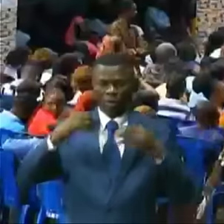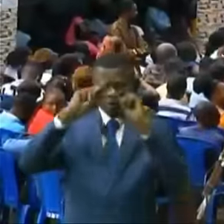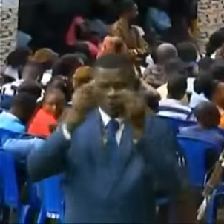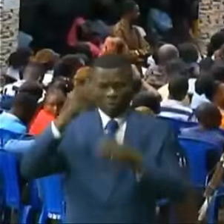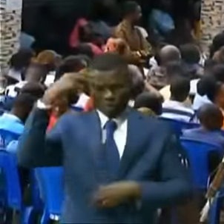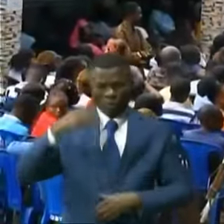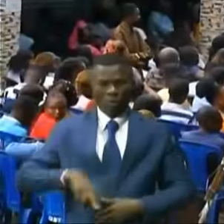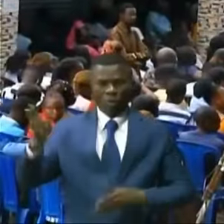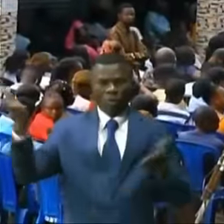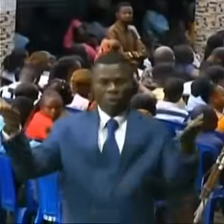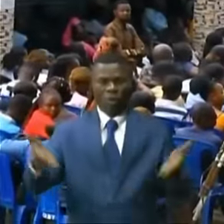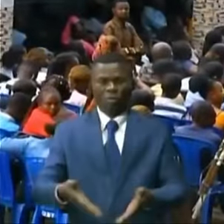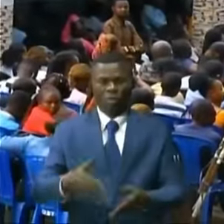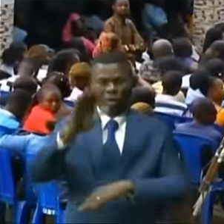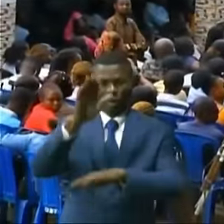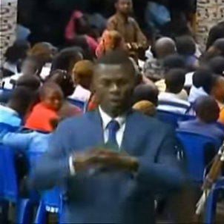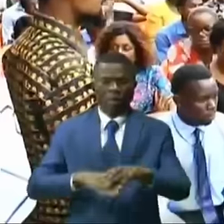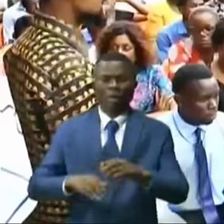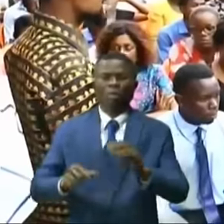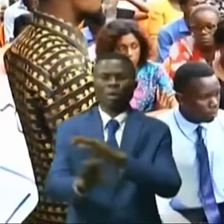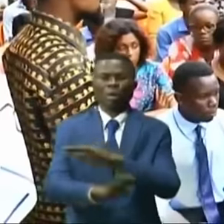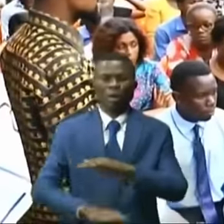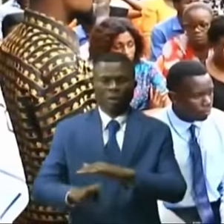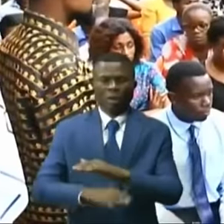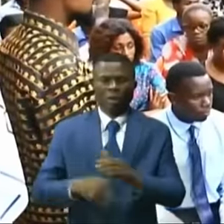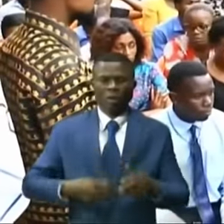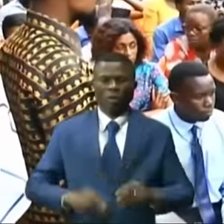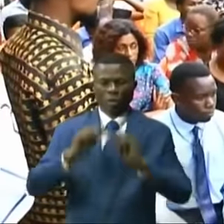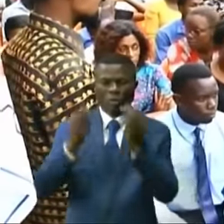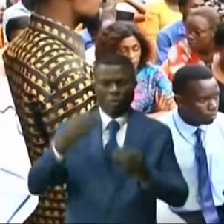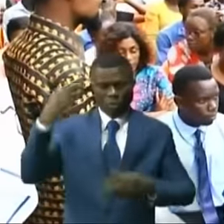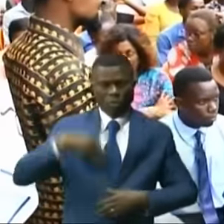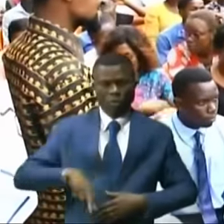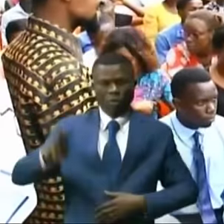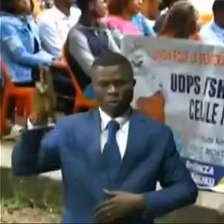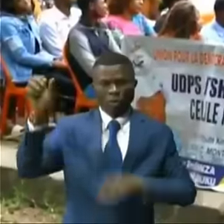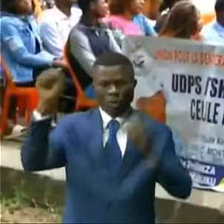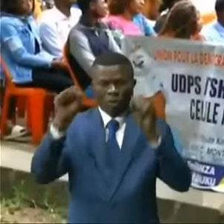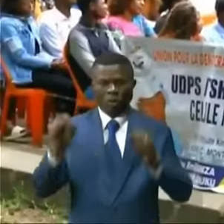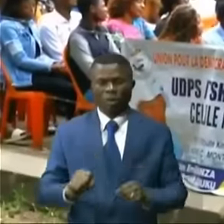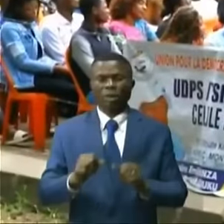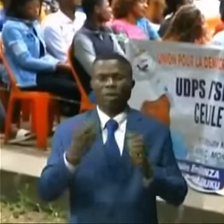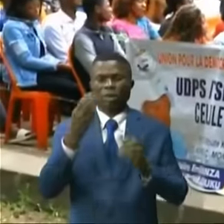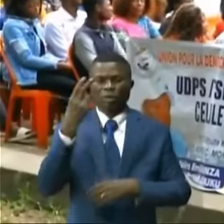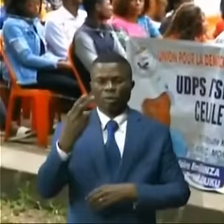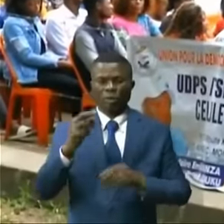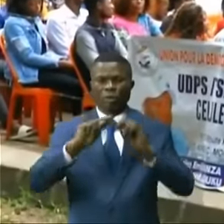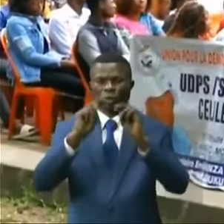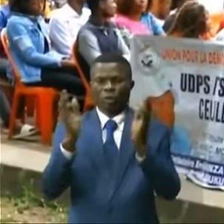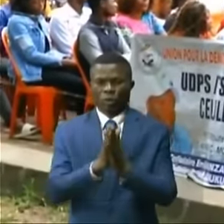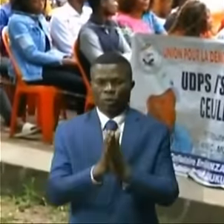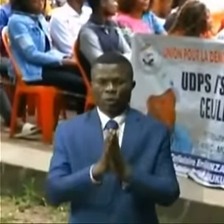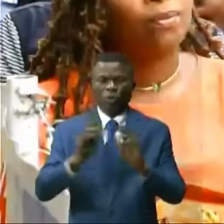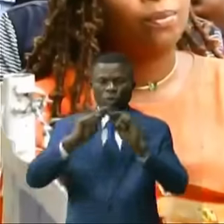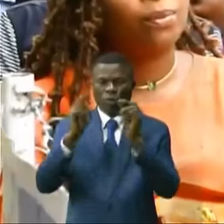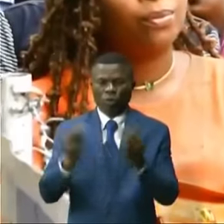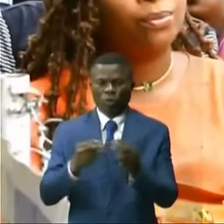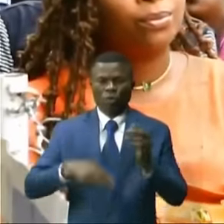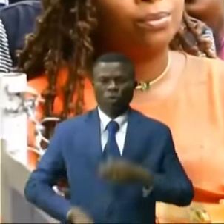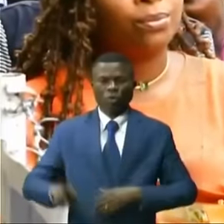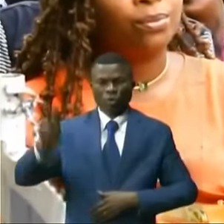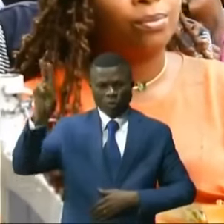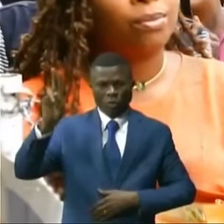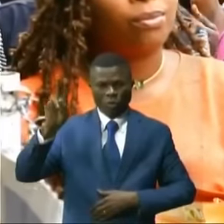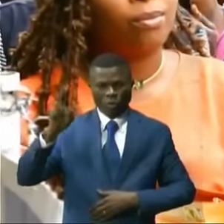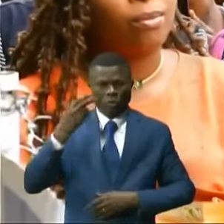répondu présent à l'invitation de la base de l'UDPS système 2 il s'agit de la 10e cellule de l'UDPS visitée sur